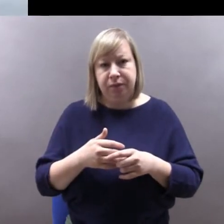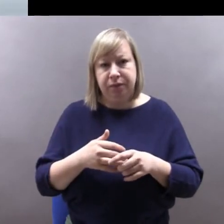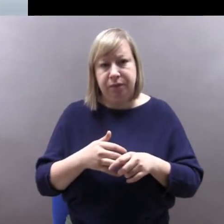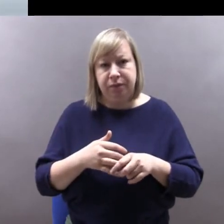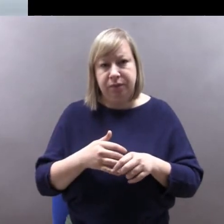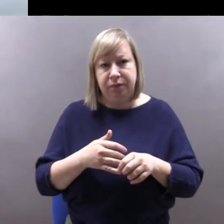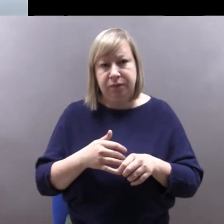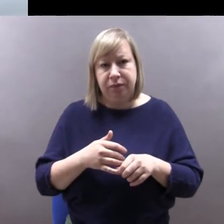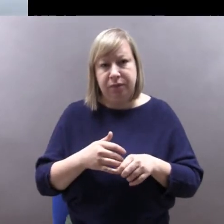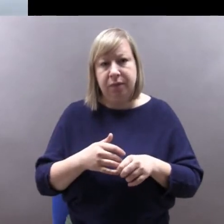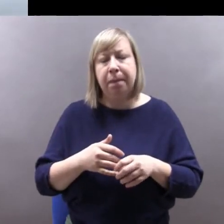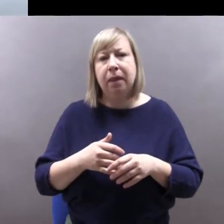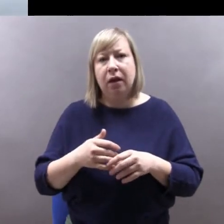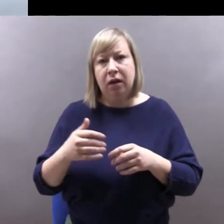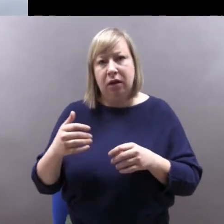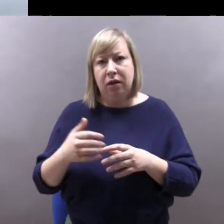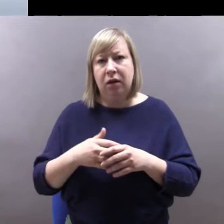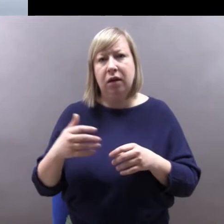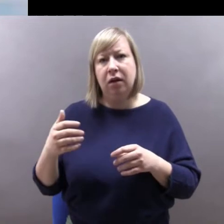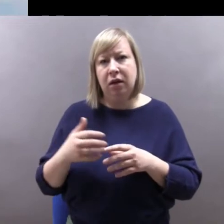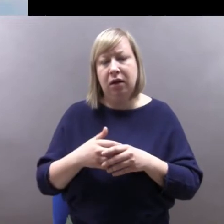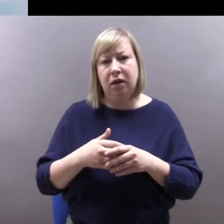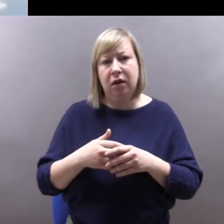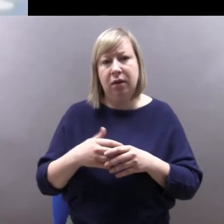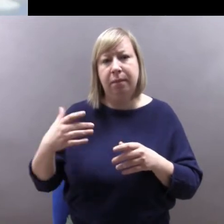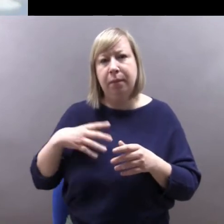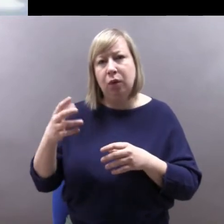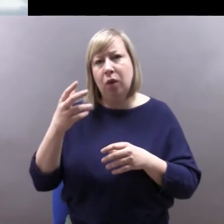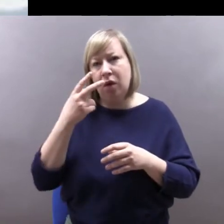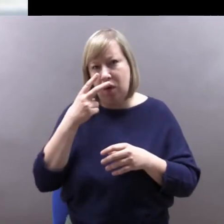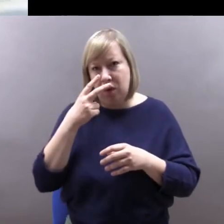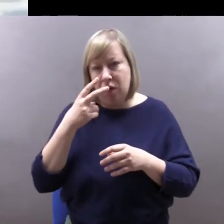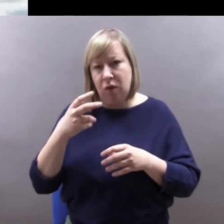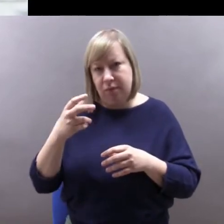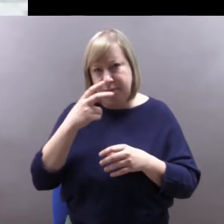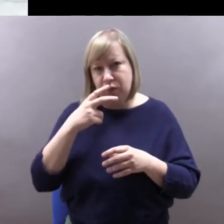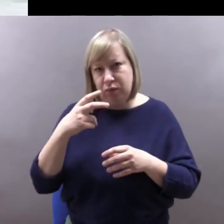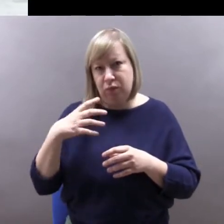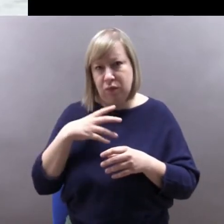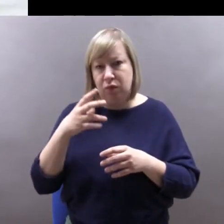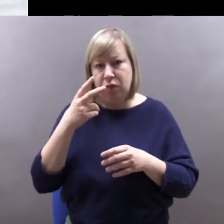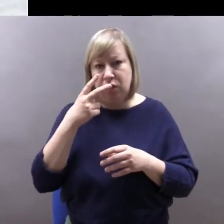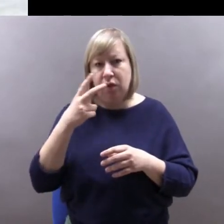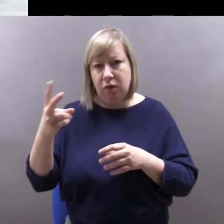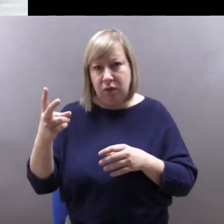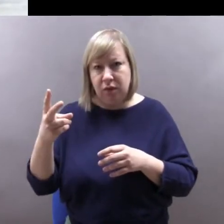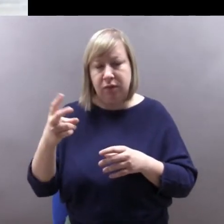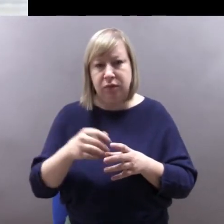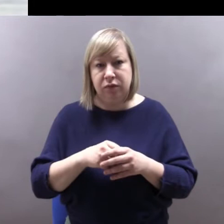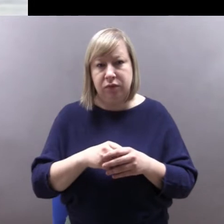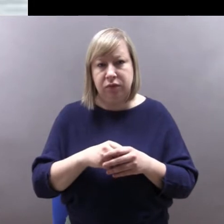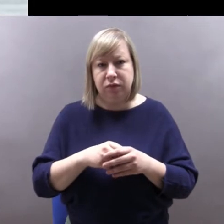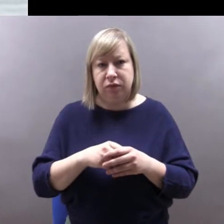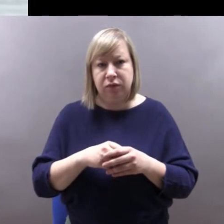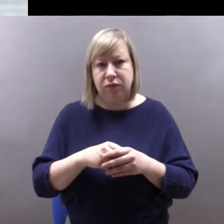bo tam to było monitorowane, czyli właśnie do platformy był dedykowany, znaczy no, zakładam, że jest jakiś